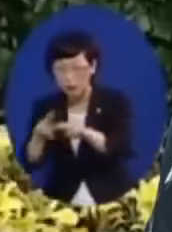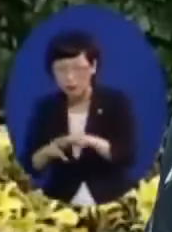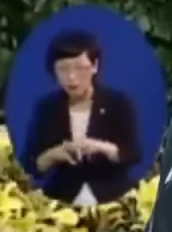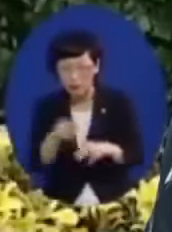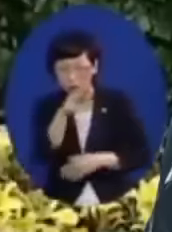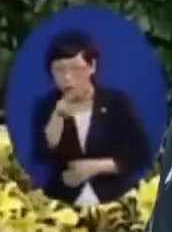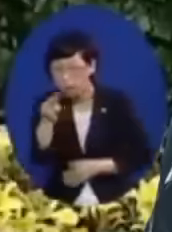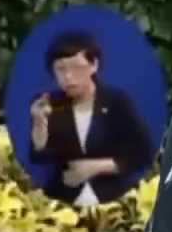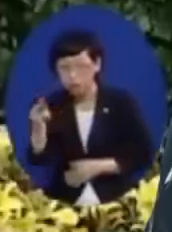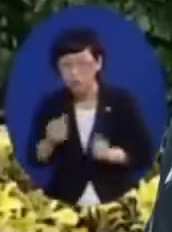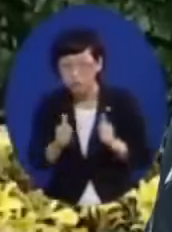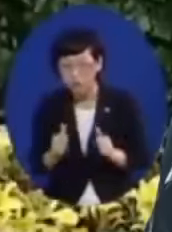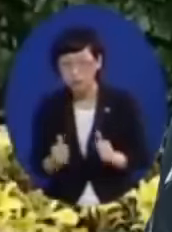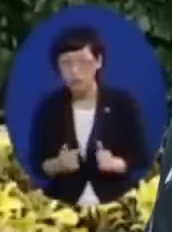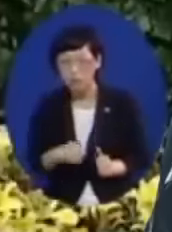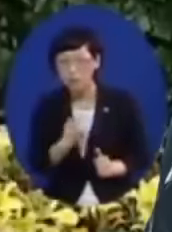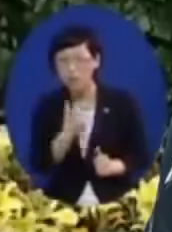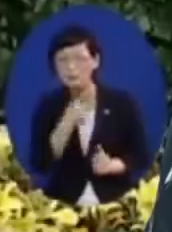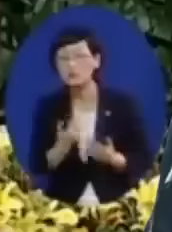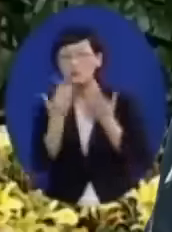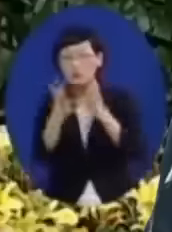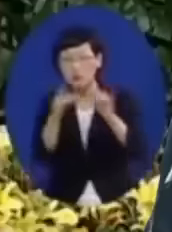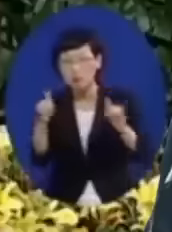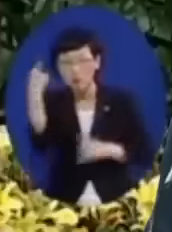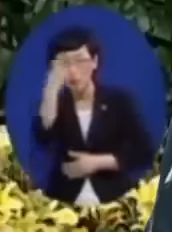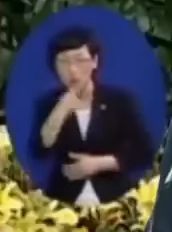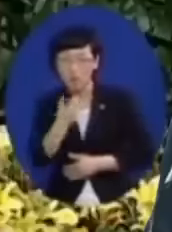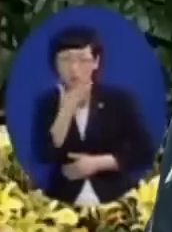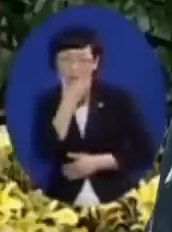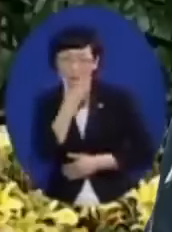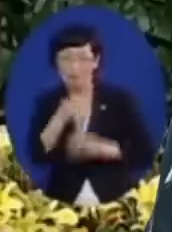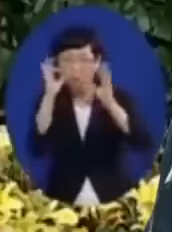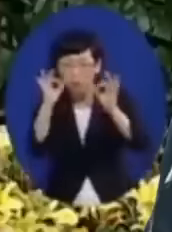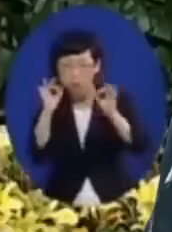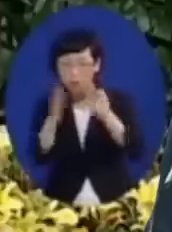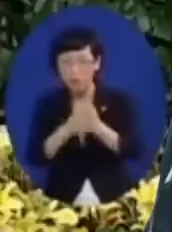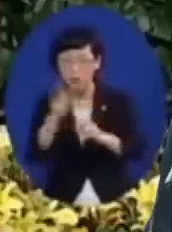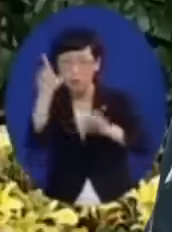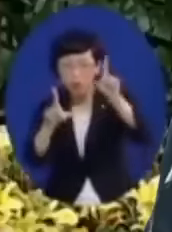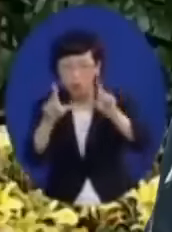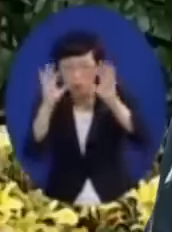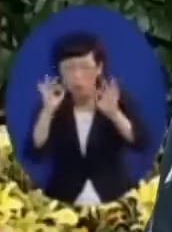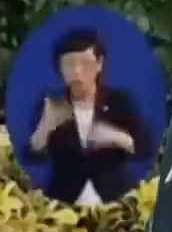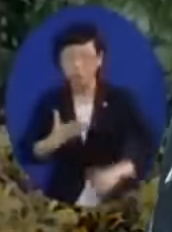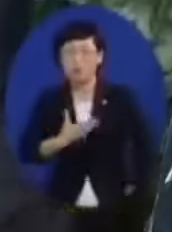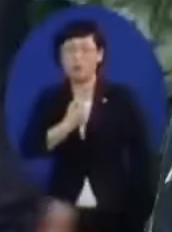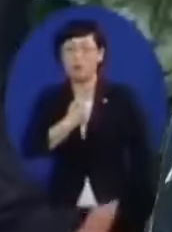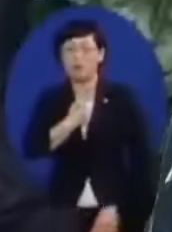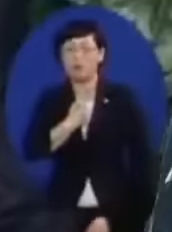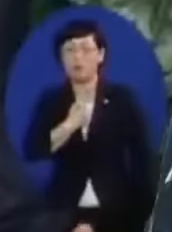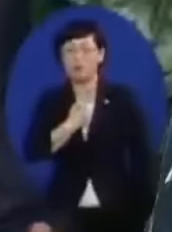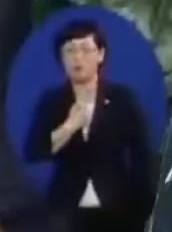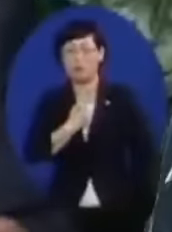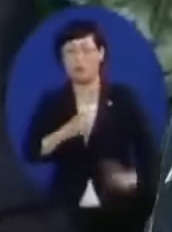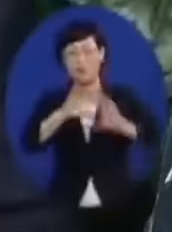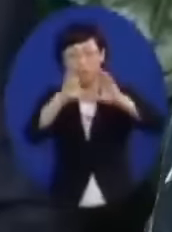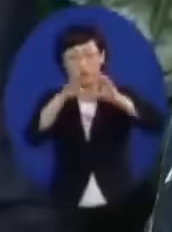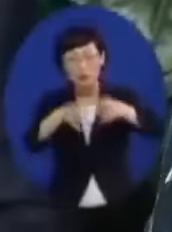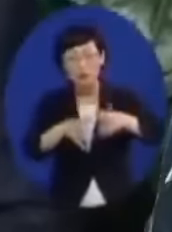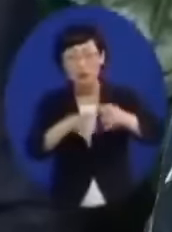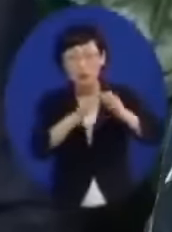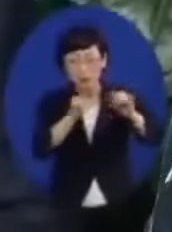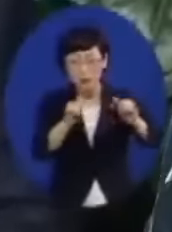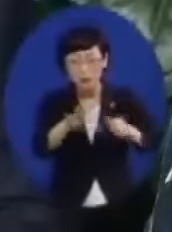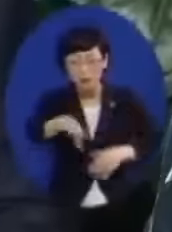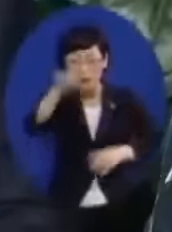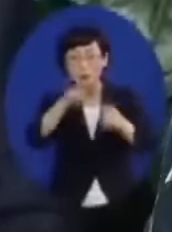봉사하는 사람들의 얼굴이 너무나 행복해 보여서 그 모습에 큰 충격을 받았습니다. 이 세상 사는 사람이 교회